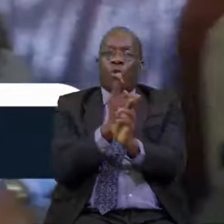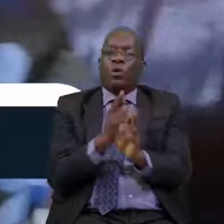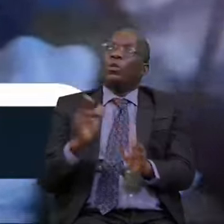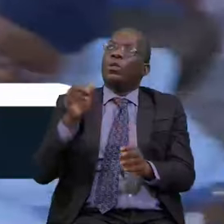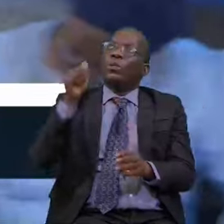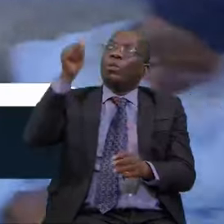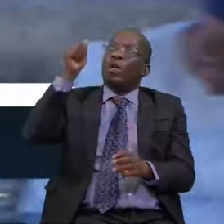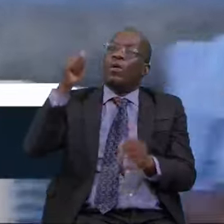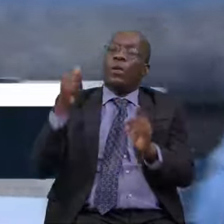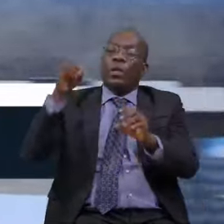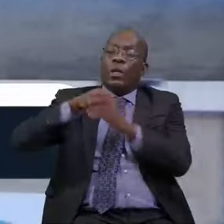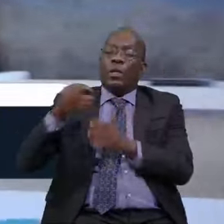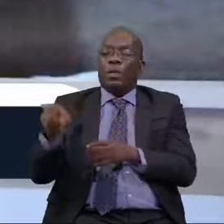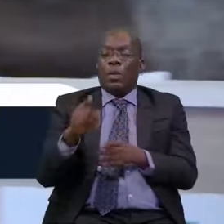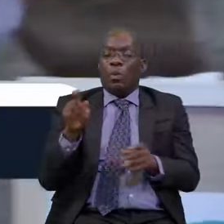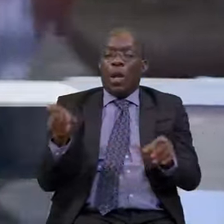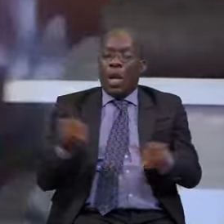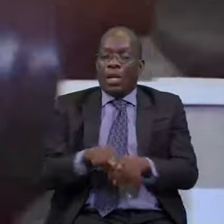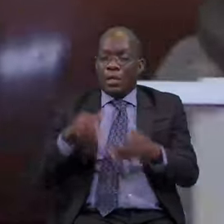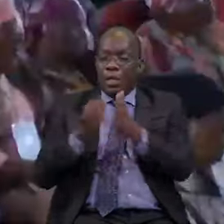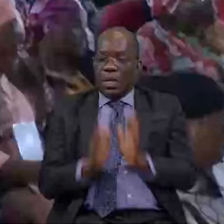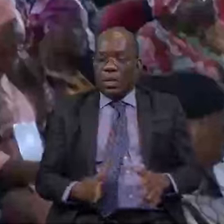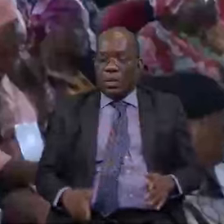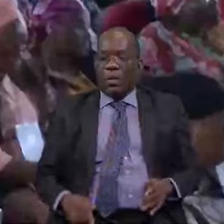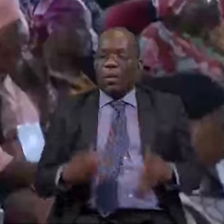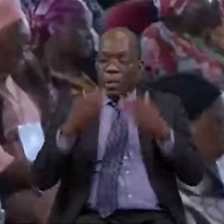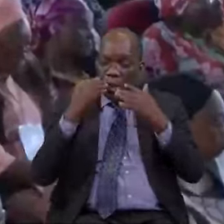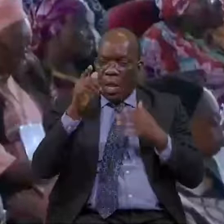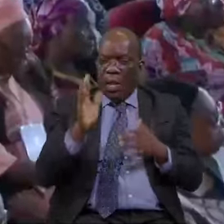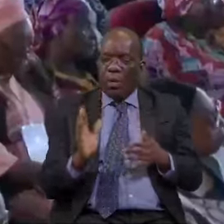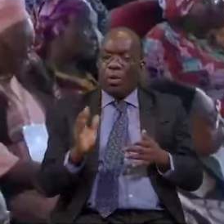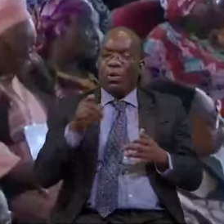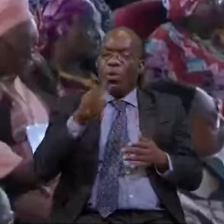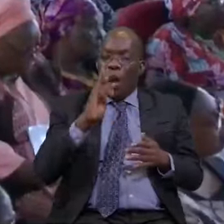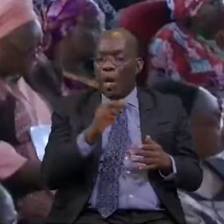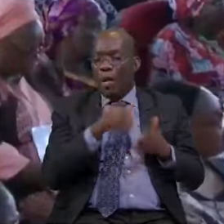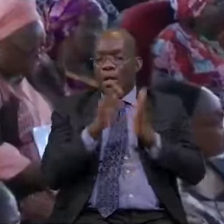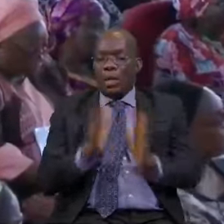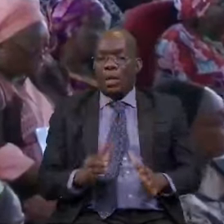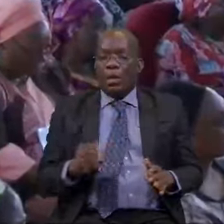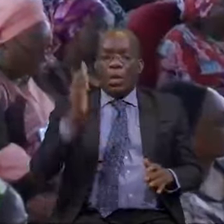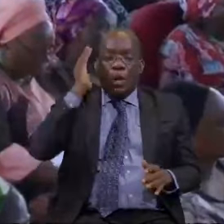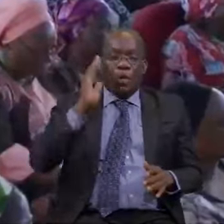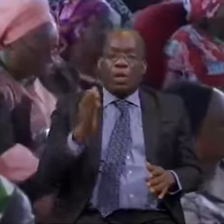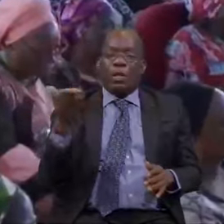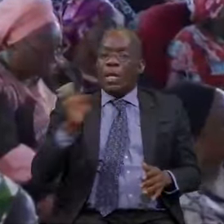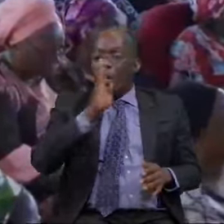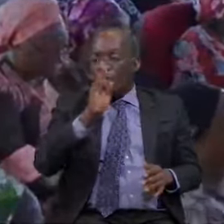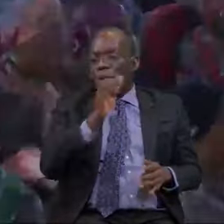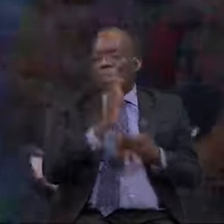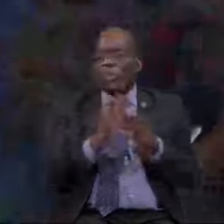eux. Êtes-vous dirigeant? Dieu merci, vous l'êtes. Y aura-t-il quelqu'un,